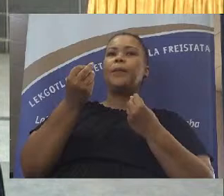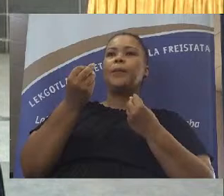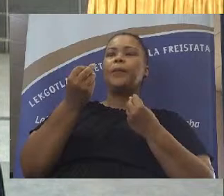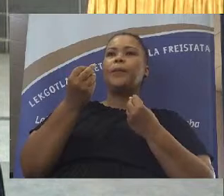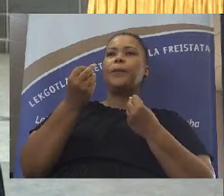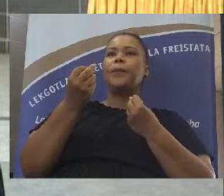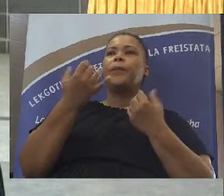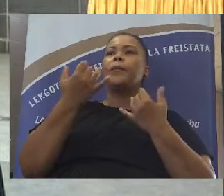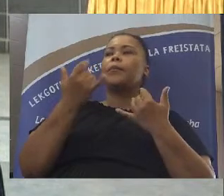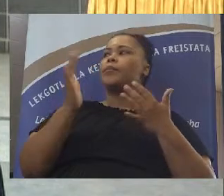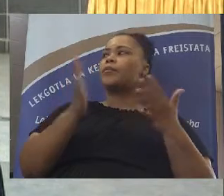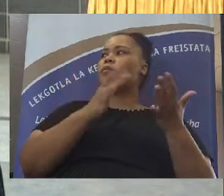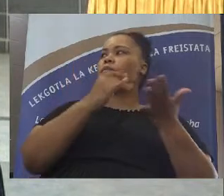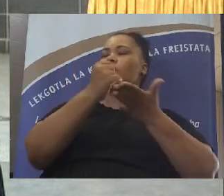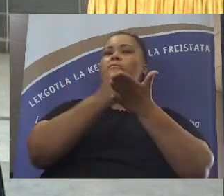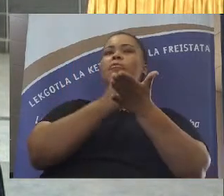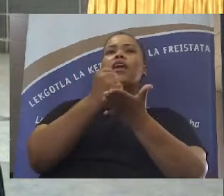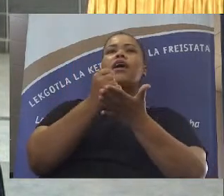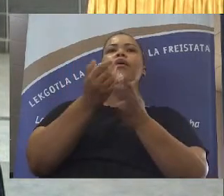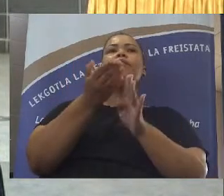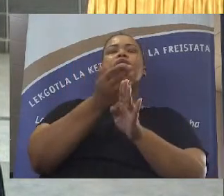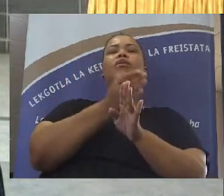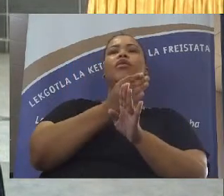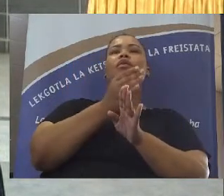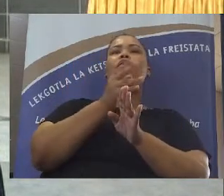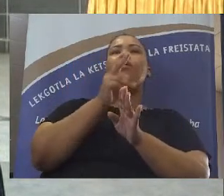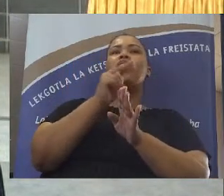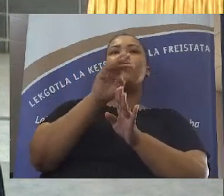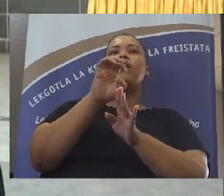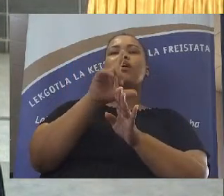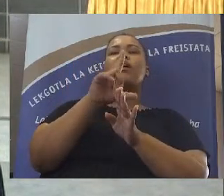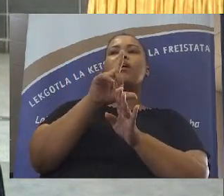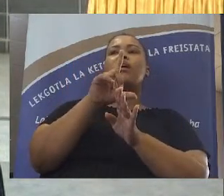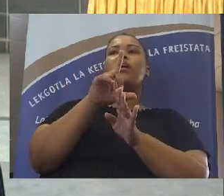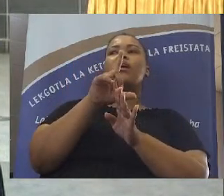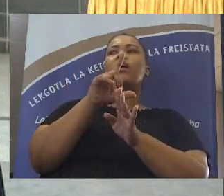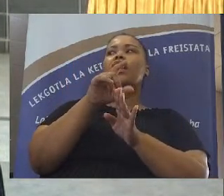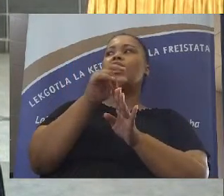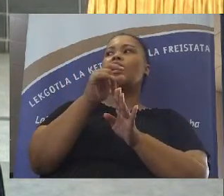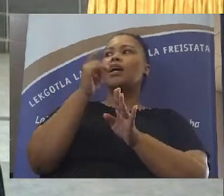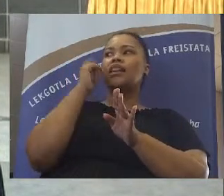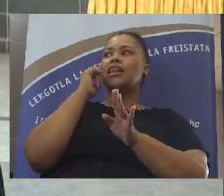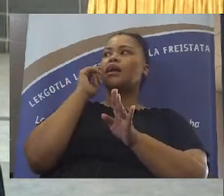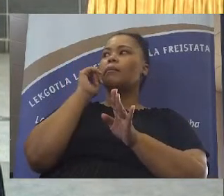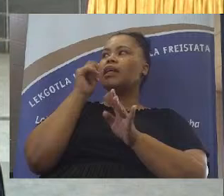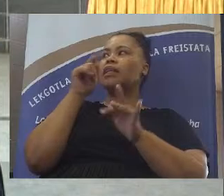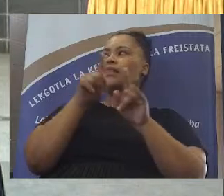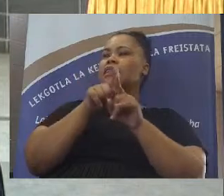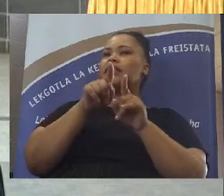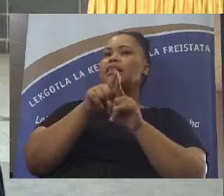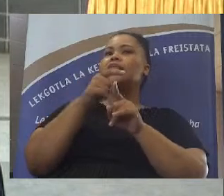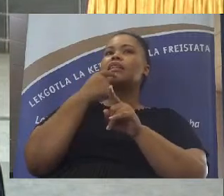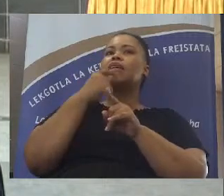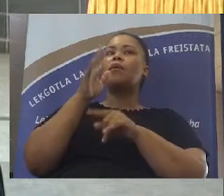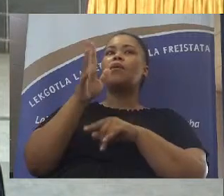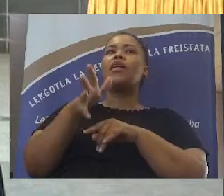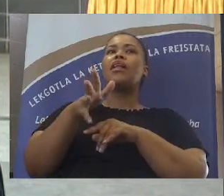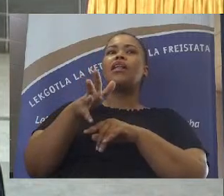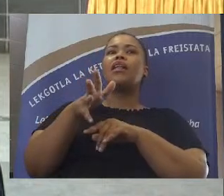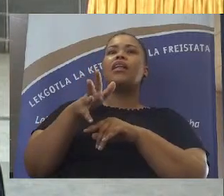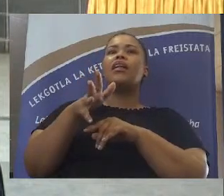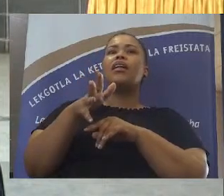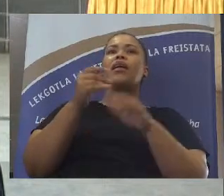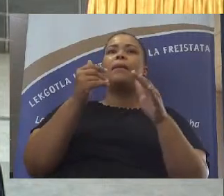Dan kom ons na die registrasies toe. Soos om nou gepraat het en soos ek dink die groot man gaan ook dieselfde ding praat. Jy gaan allei